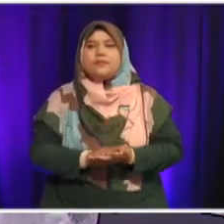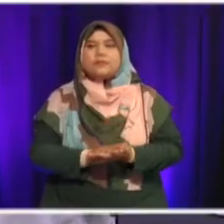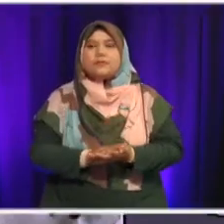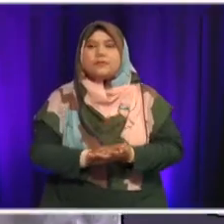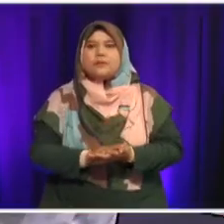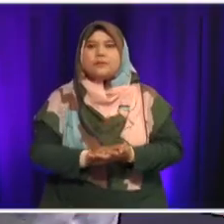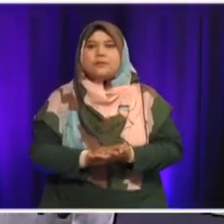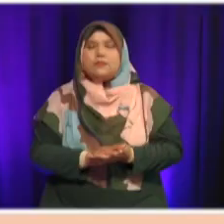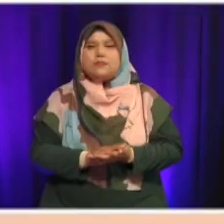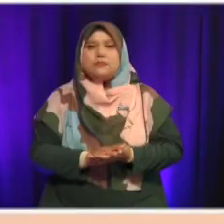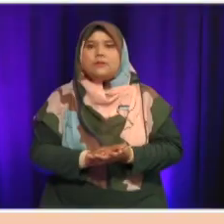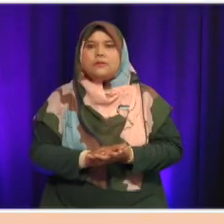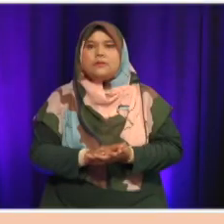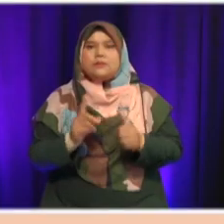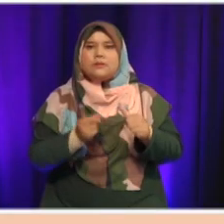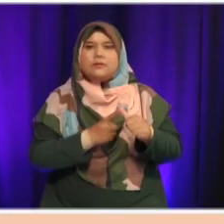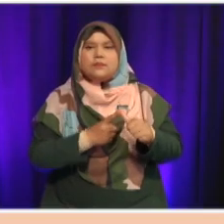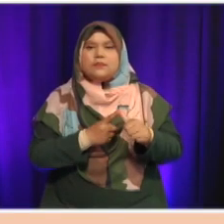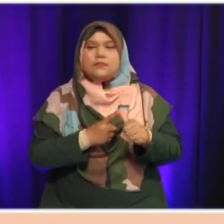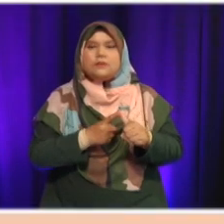nengok fungsi pertama